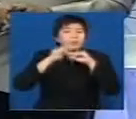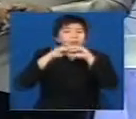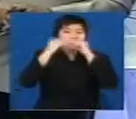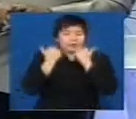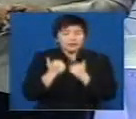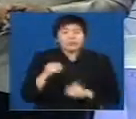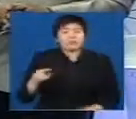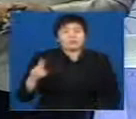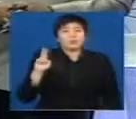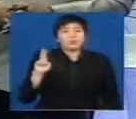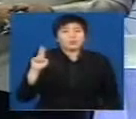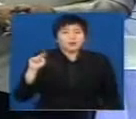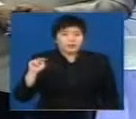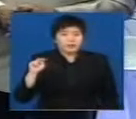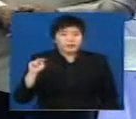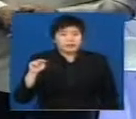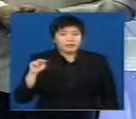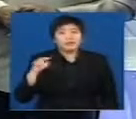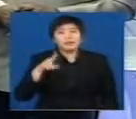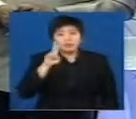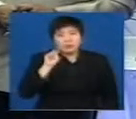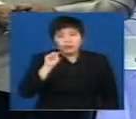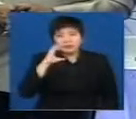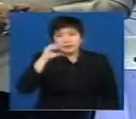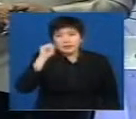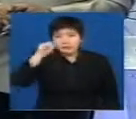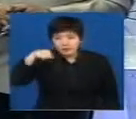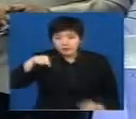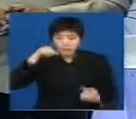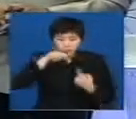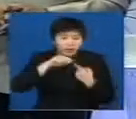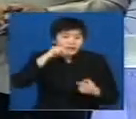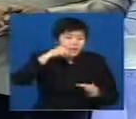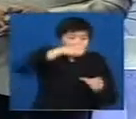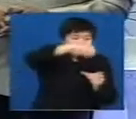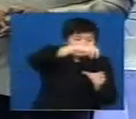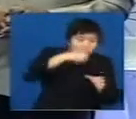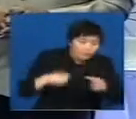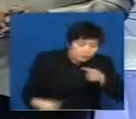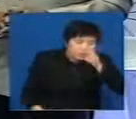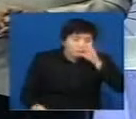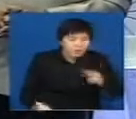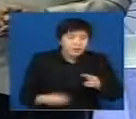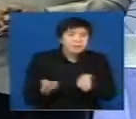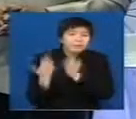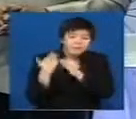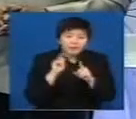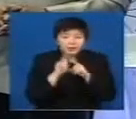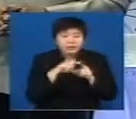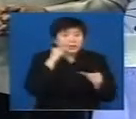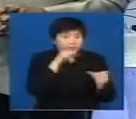การสหประชาชาติ2หน่วยนะ SCAP หน่วยนึงนะว่าด้วยน้ำกินน้ำใช้ในบ้านกับ UN Habitat ว่าด้วยเรื่